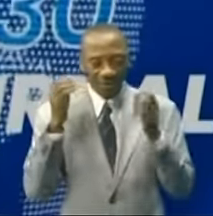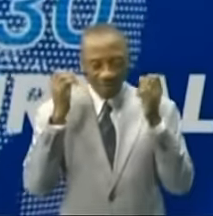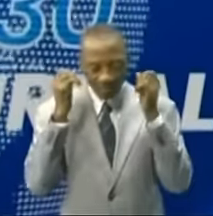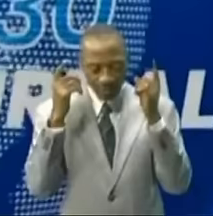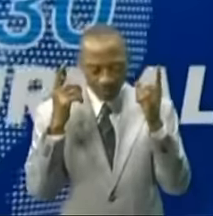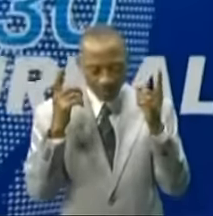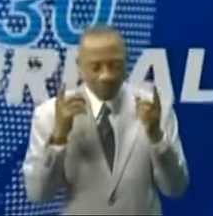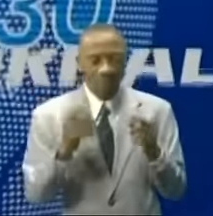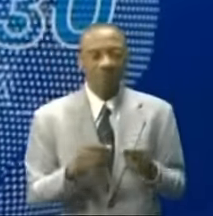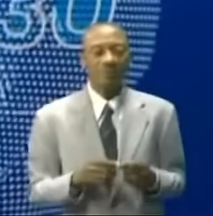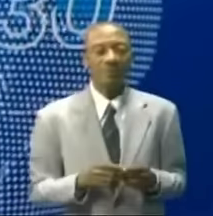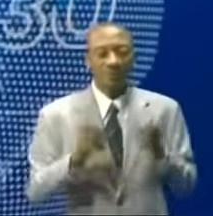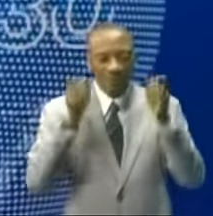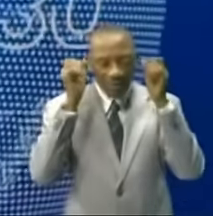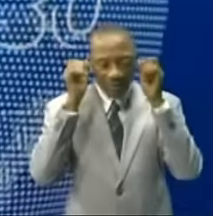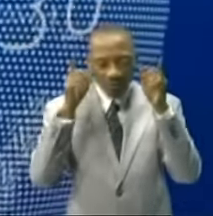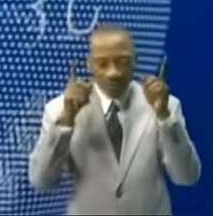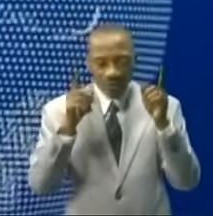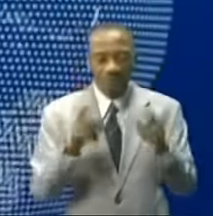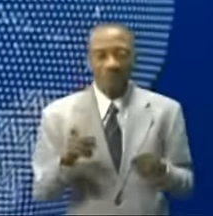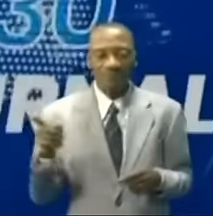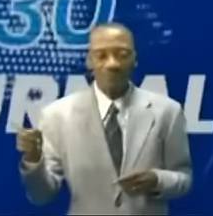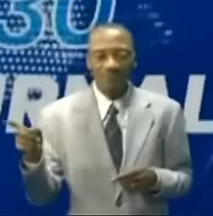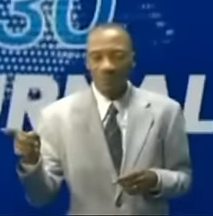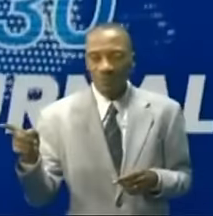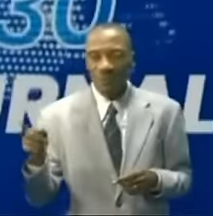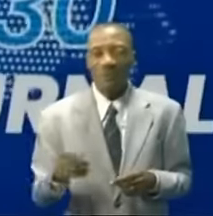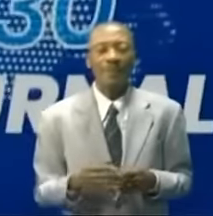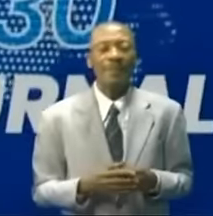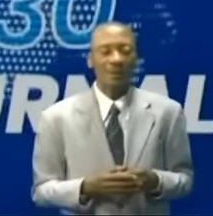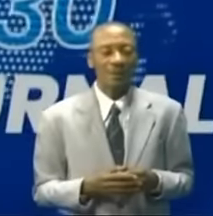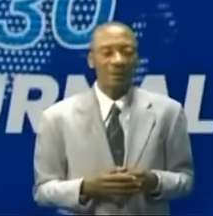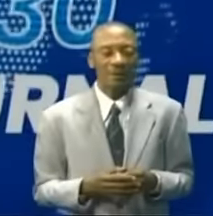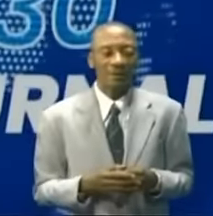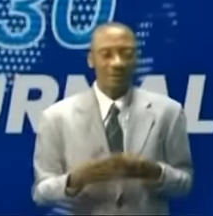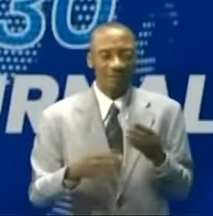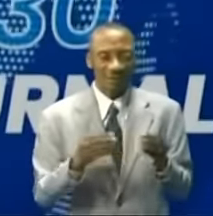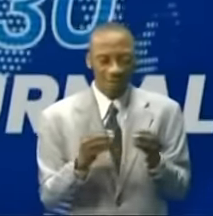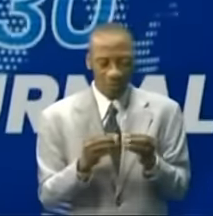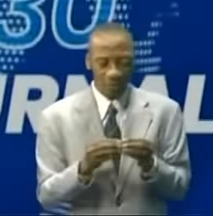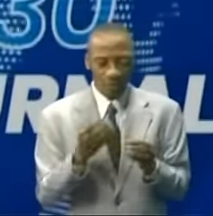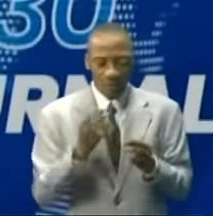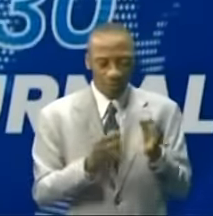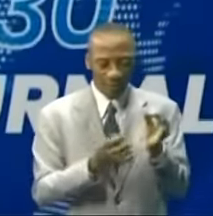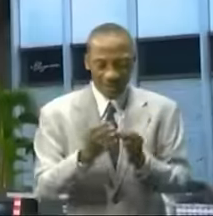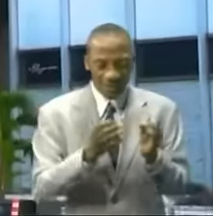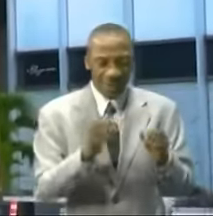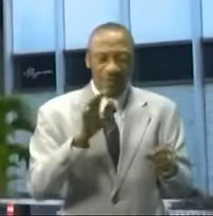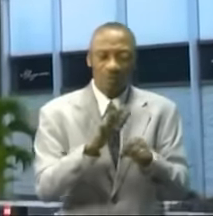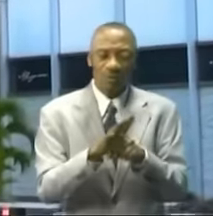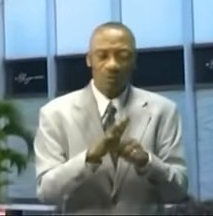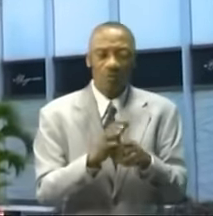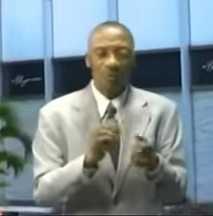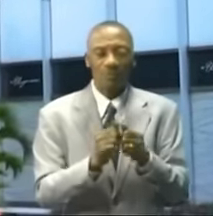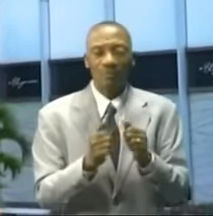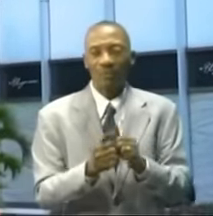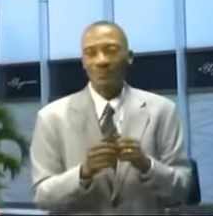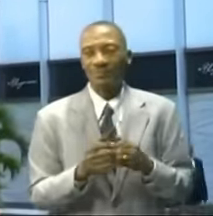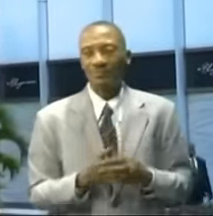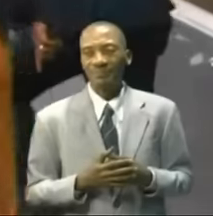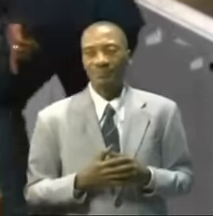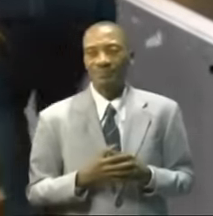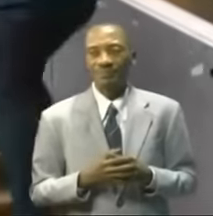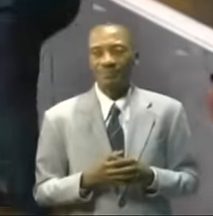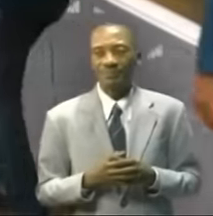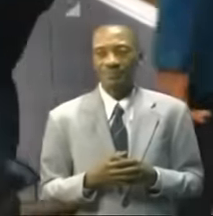de l'effectif des enseignants, leurs salaires ont été pris en compte également. Suivez. La problématique de